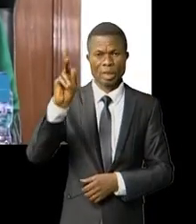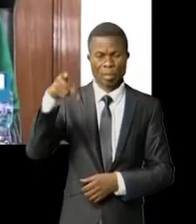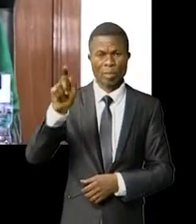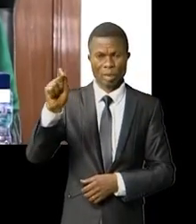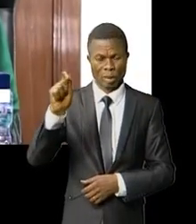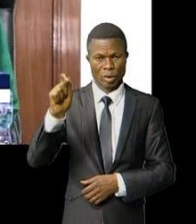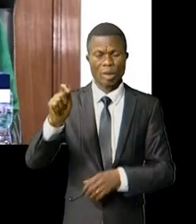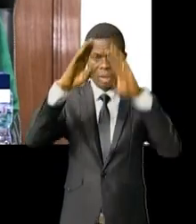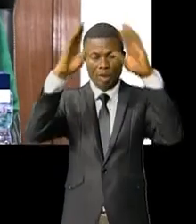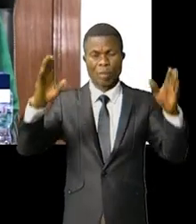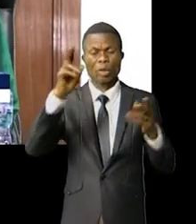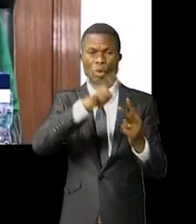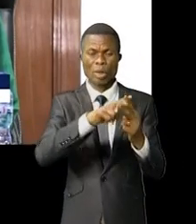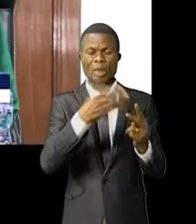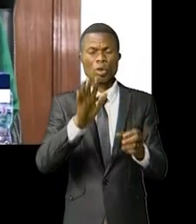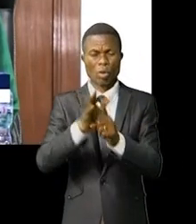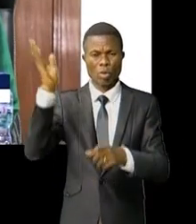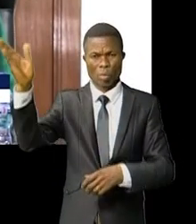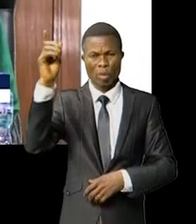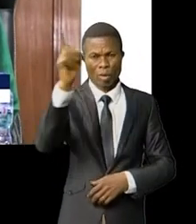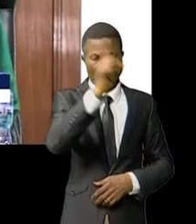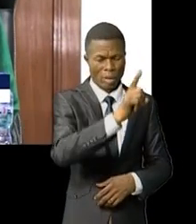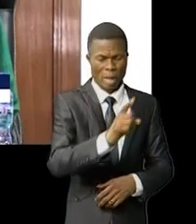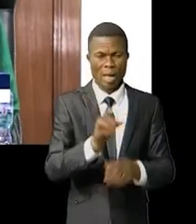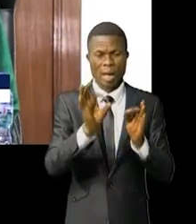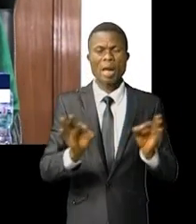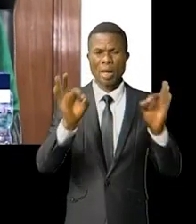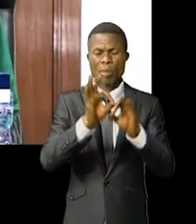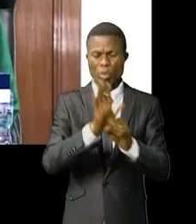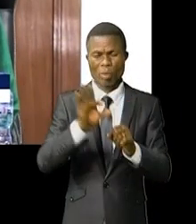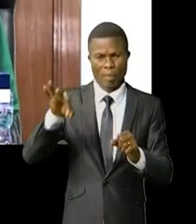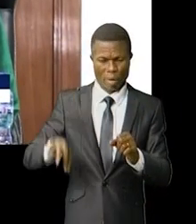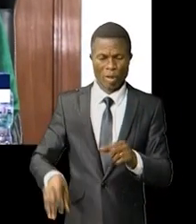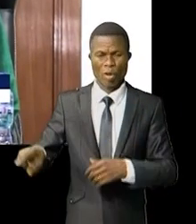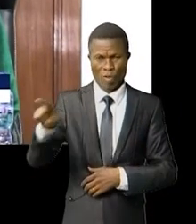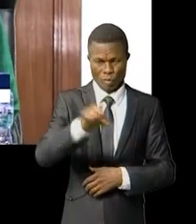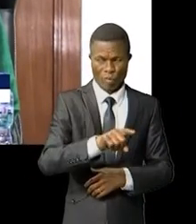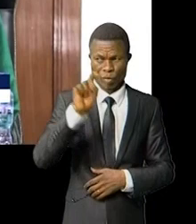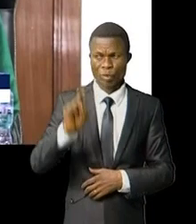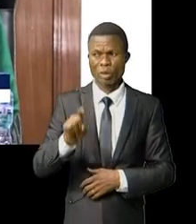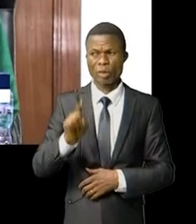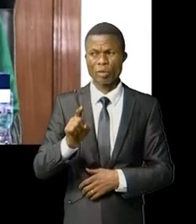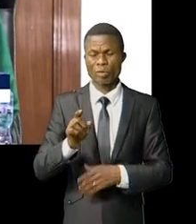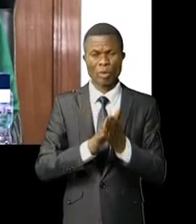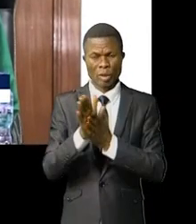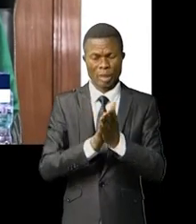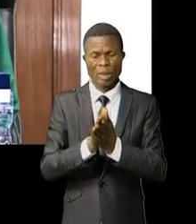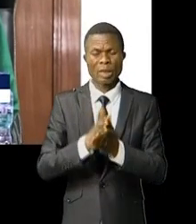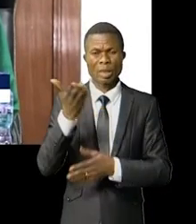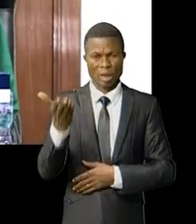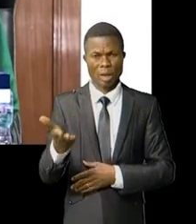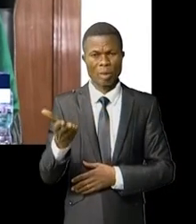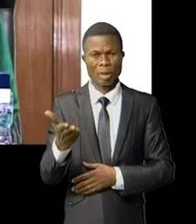presque partout. C'est un atout majeur que vous devez beaucoup plus mettre en compte.